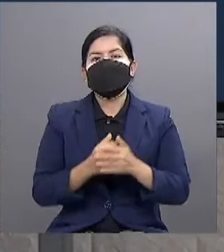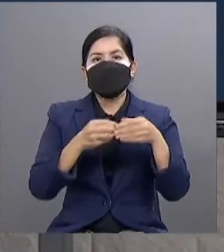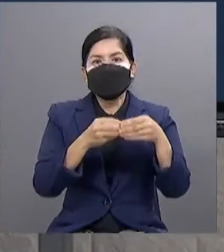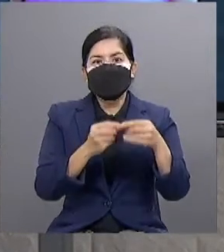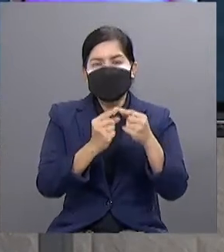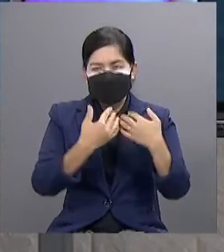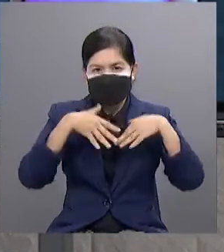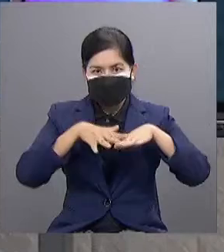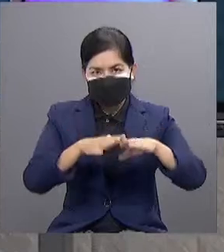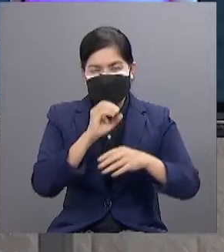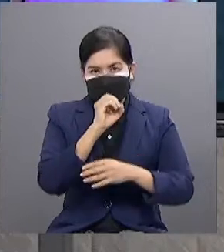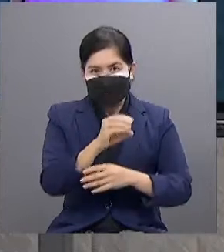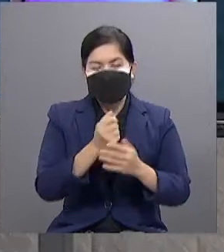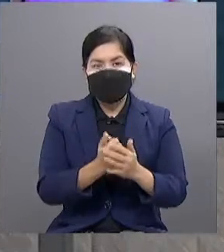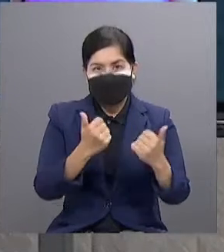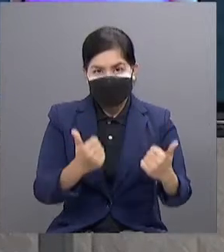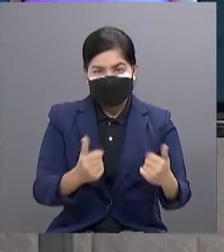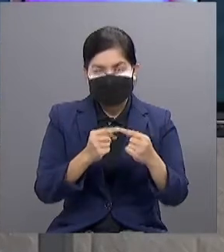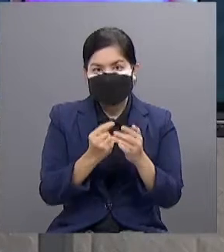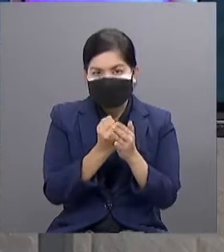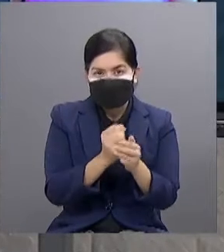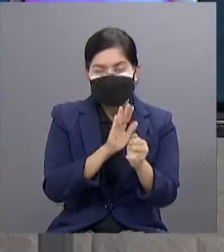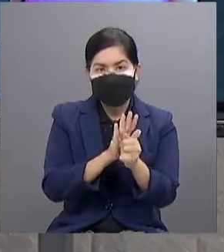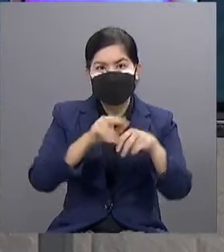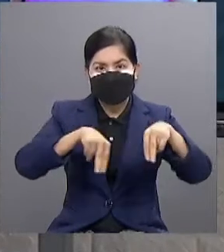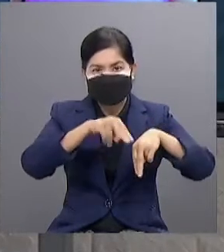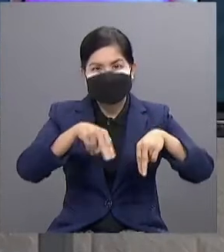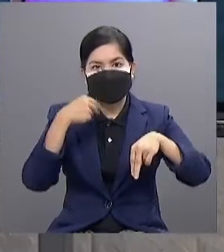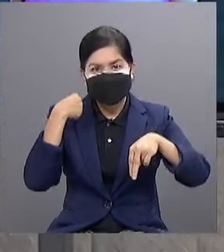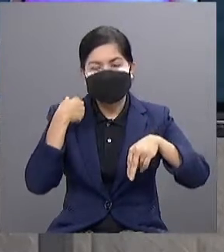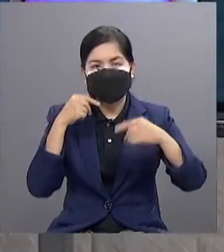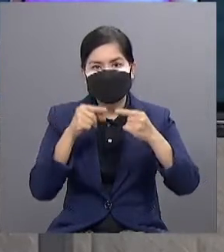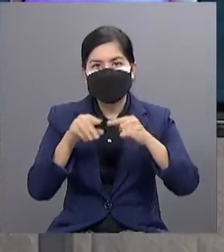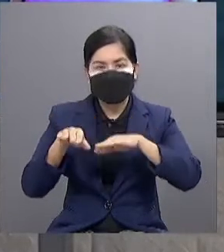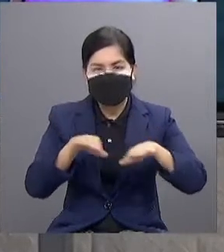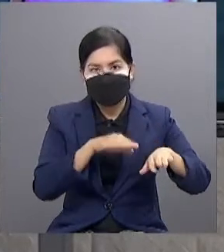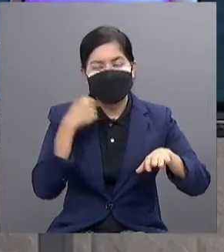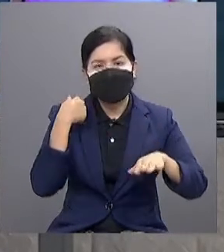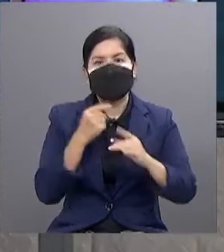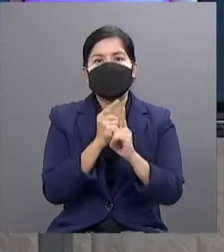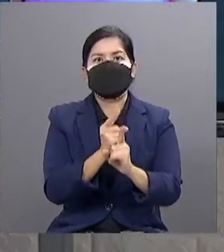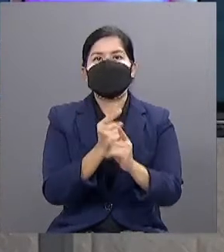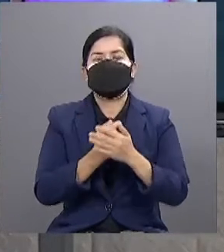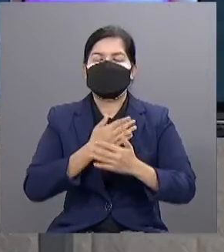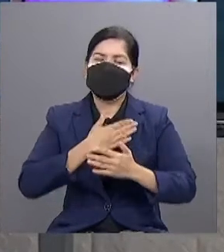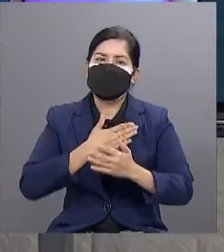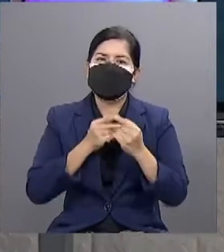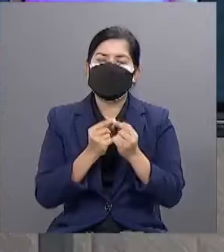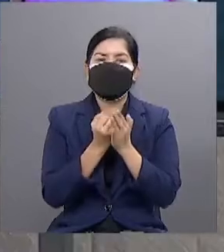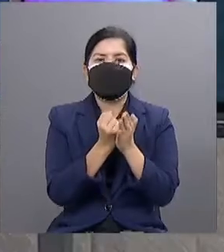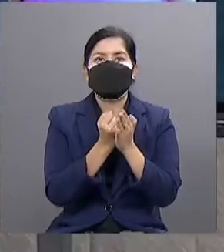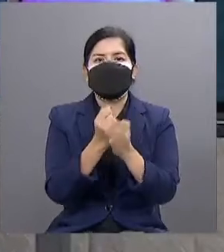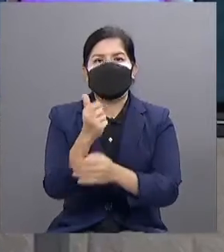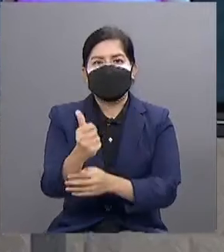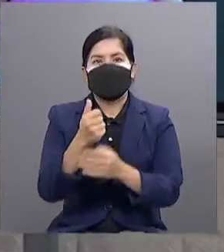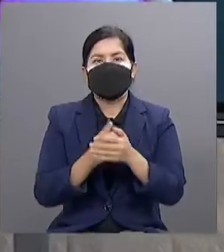ว่าเขาจะช่วยเหลือกันอย่างต่อเนื่องและทำเต็มที่ตามกำลังที่คนคนนึงจะสามารถทำได้นะครับและมีคนกลุ่มนึงครับที่เขา